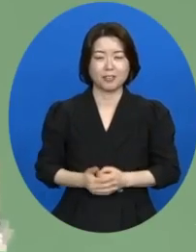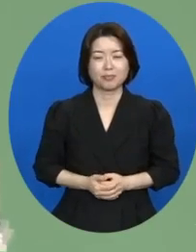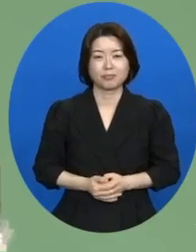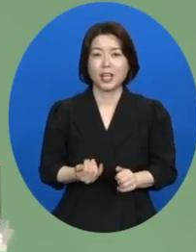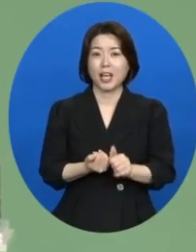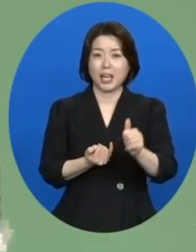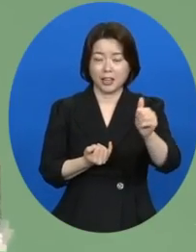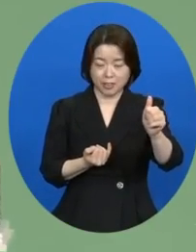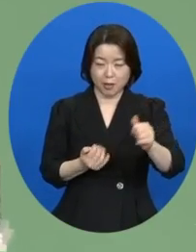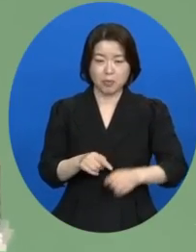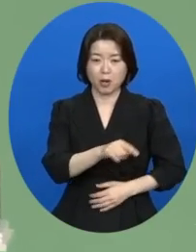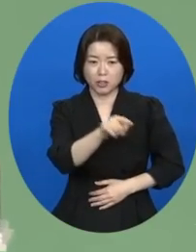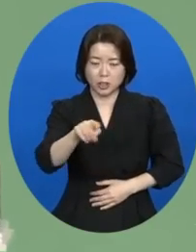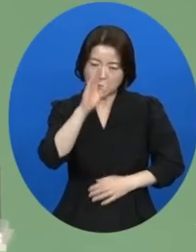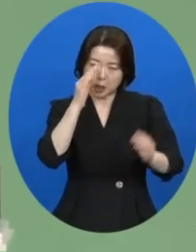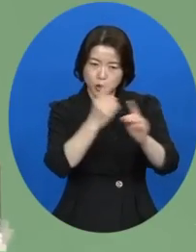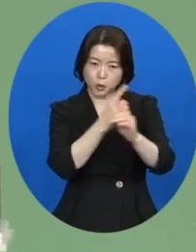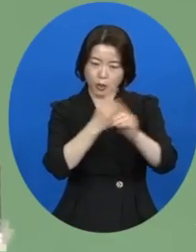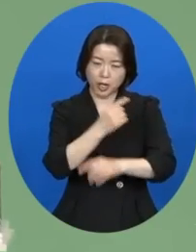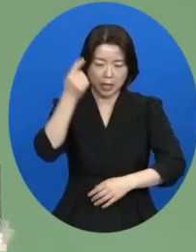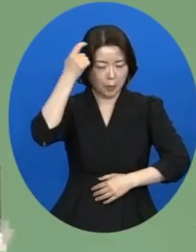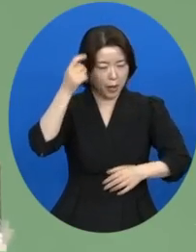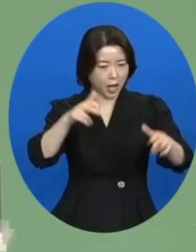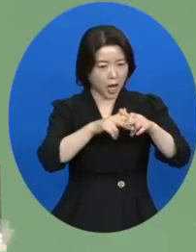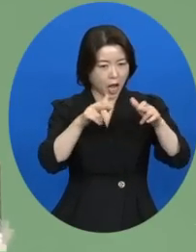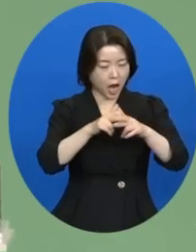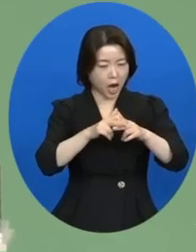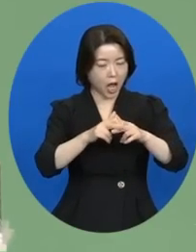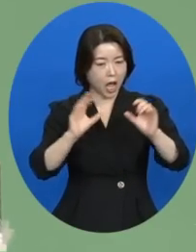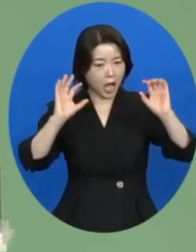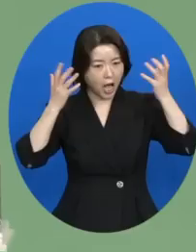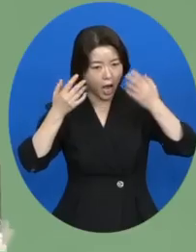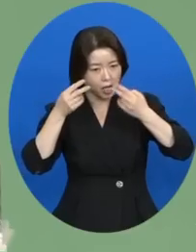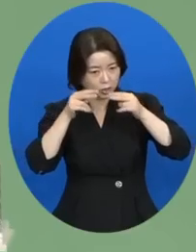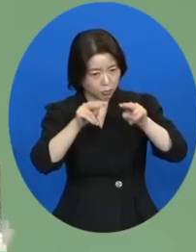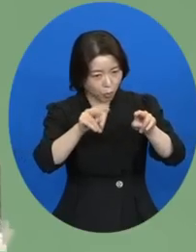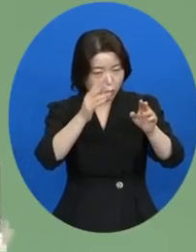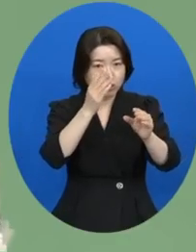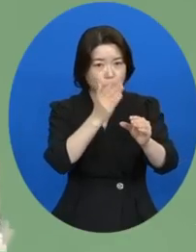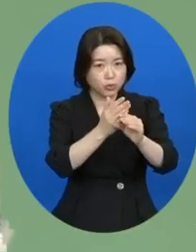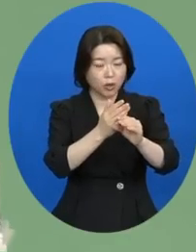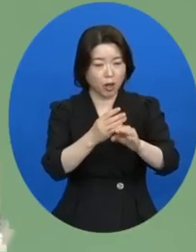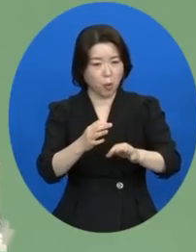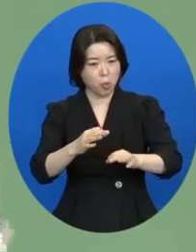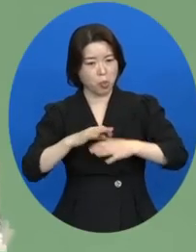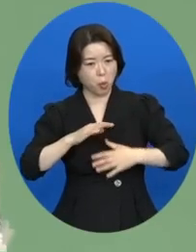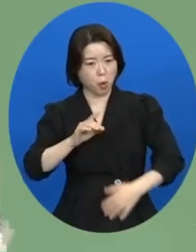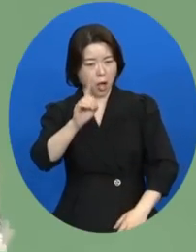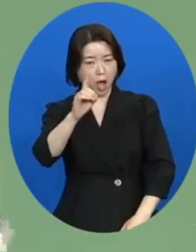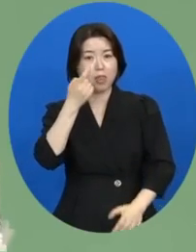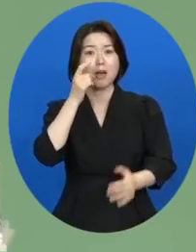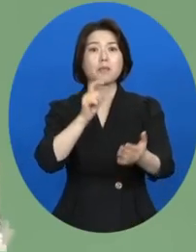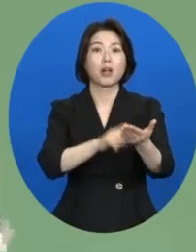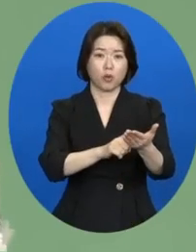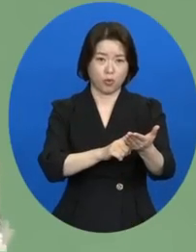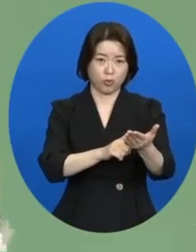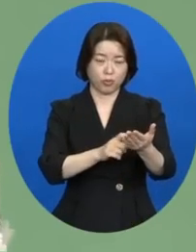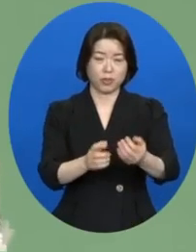치료하는 뇌소마비 환자 어린이들을 지켜보다가 놀란 사실을